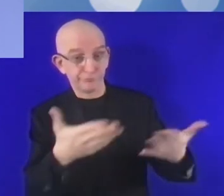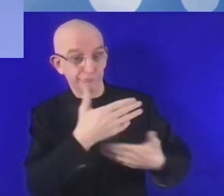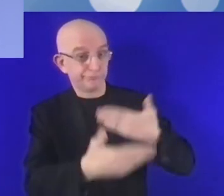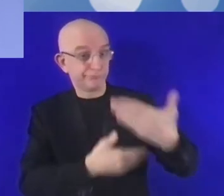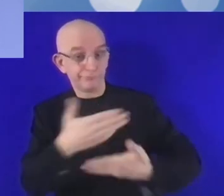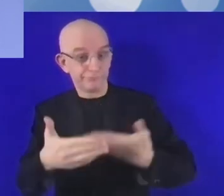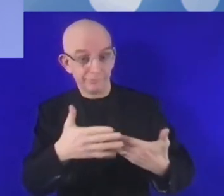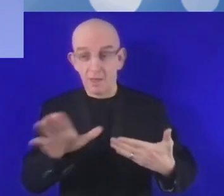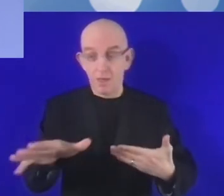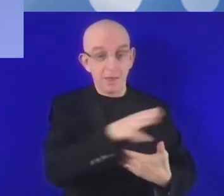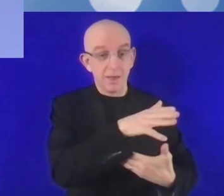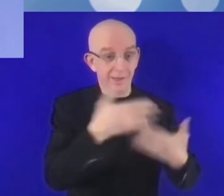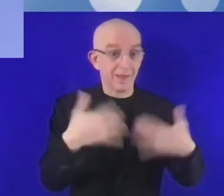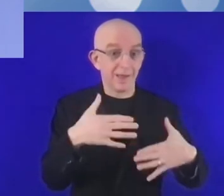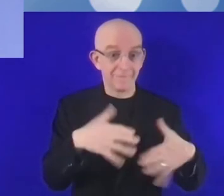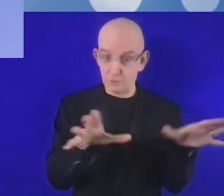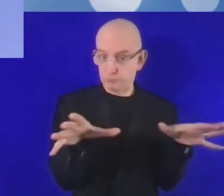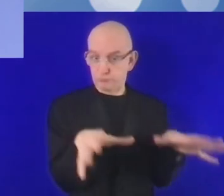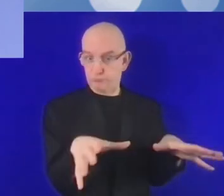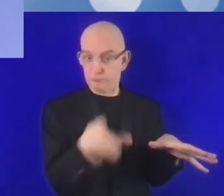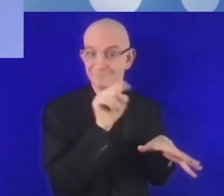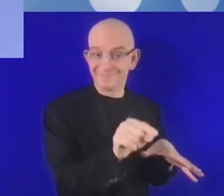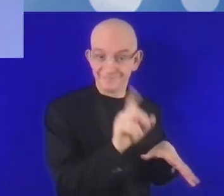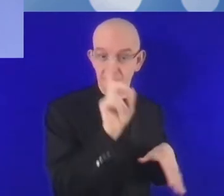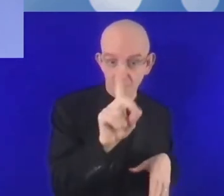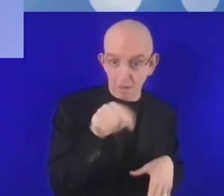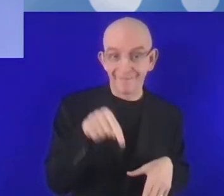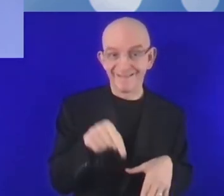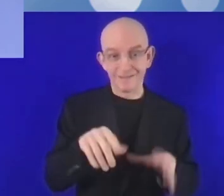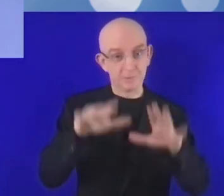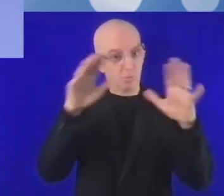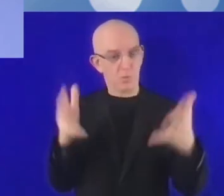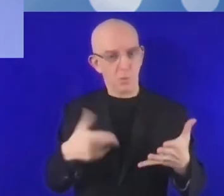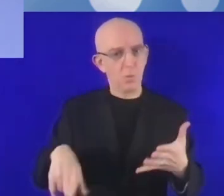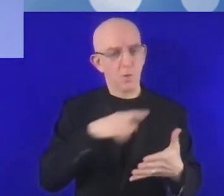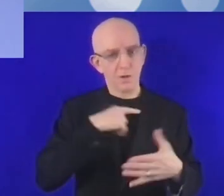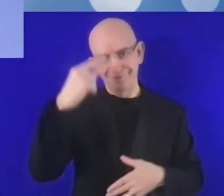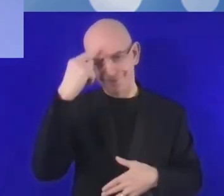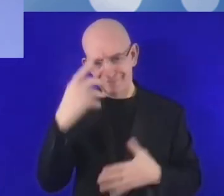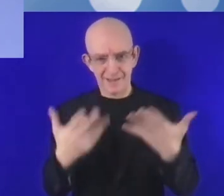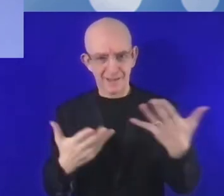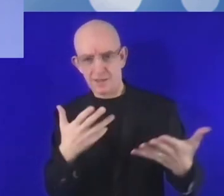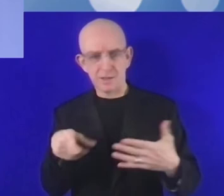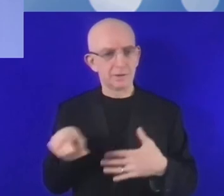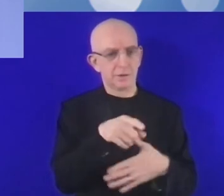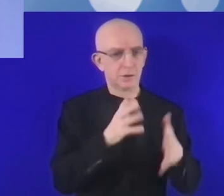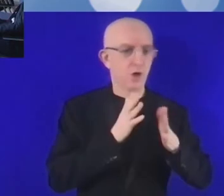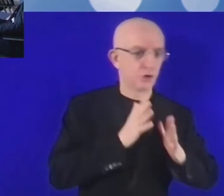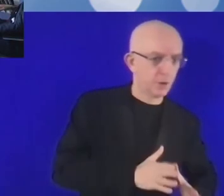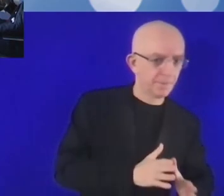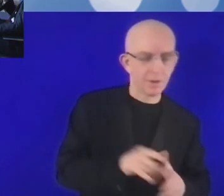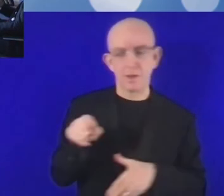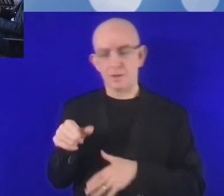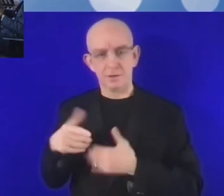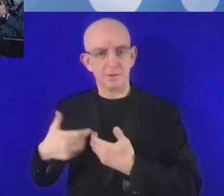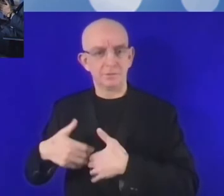est utilisée par des milliards de personnes dans le monde entier. Nous disons très souvent que très bientôt, il n'y aura plus de différence entre